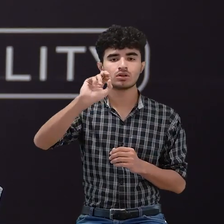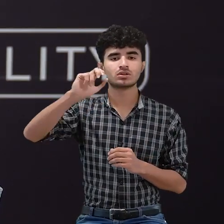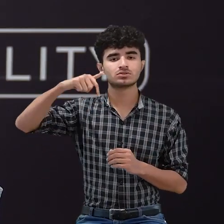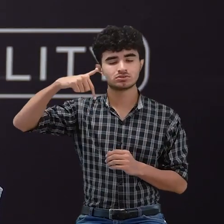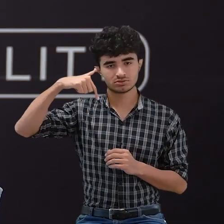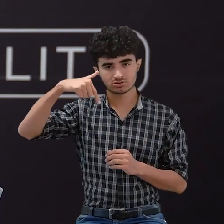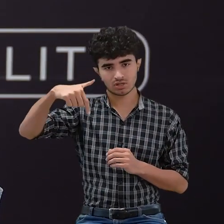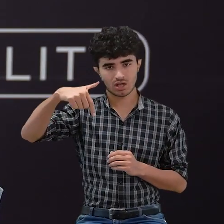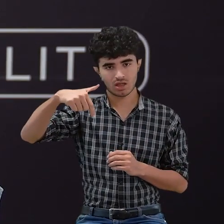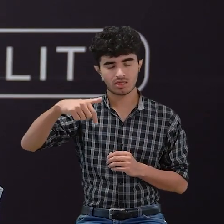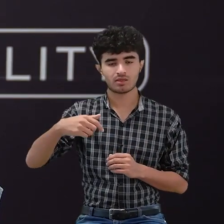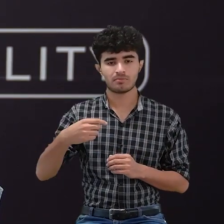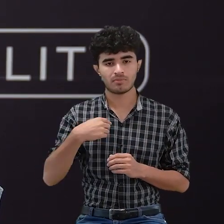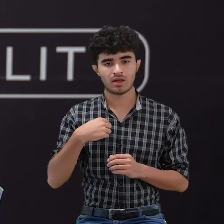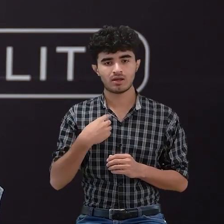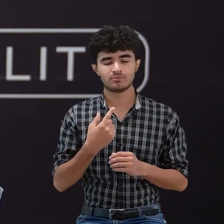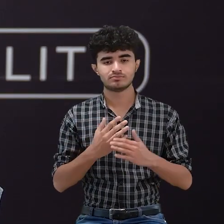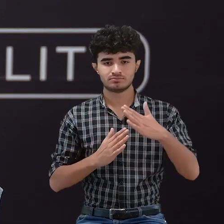اور